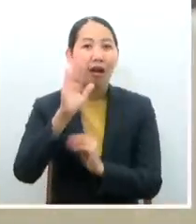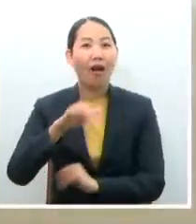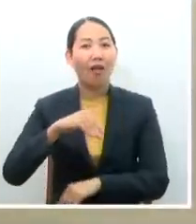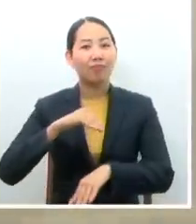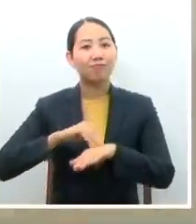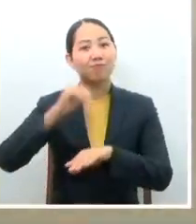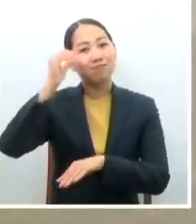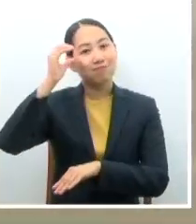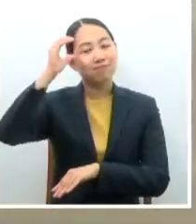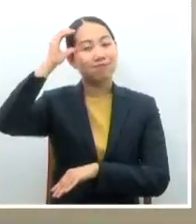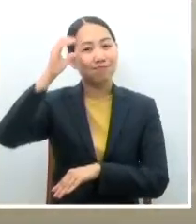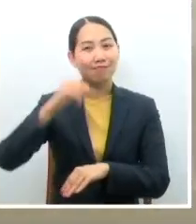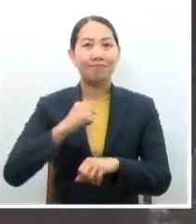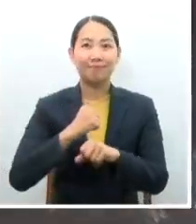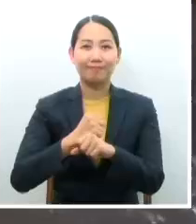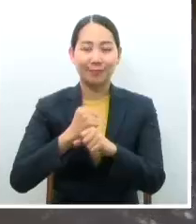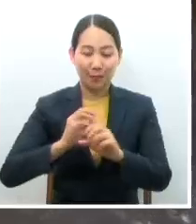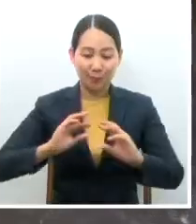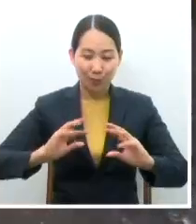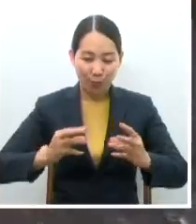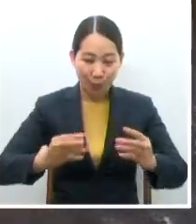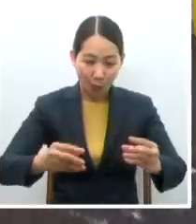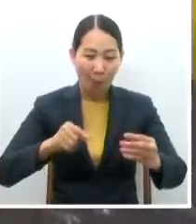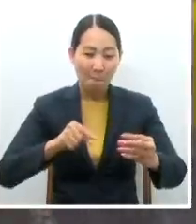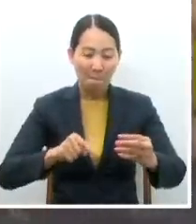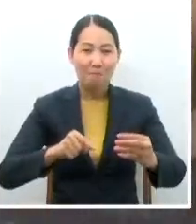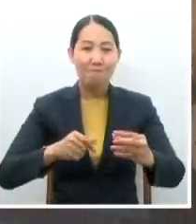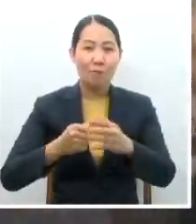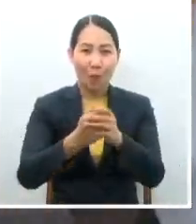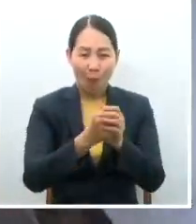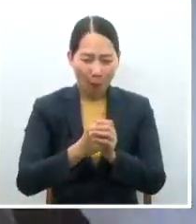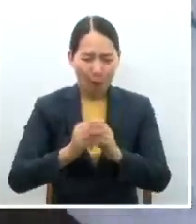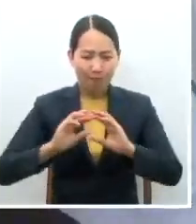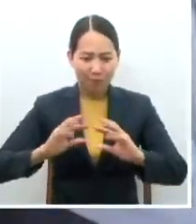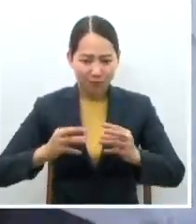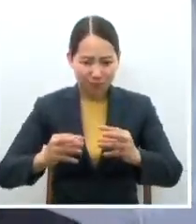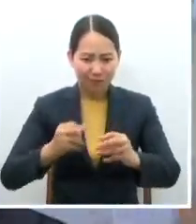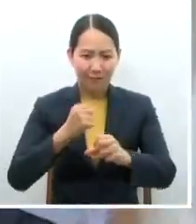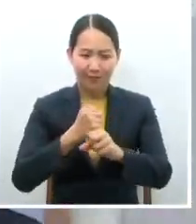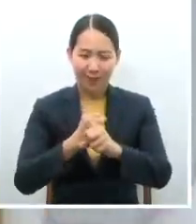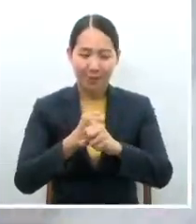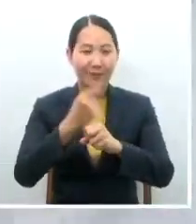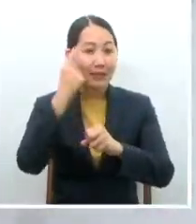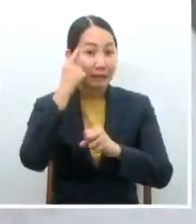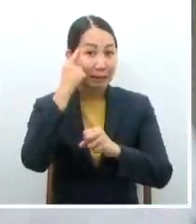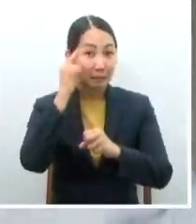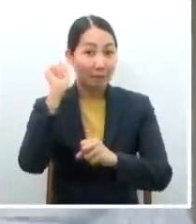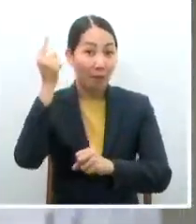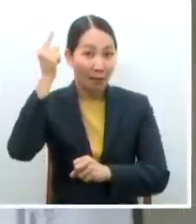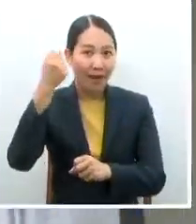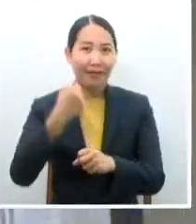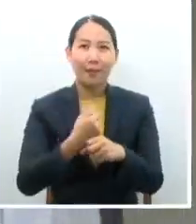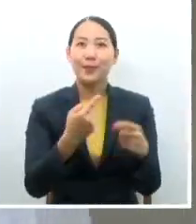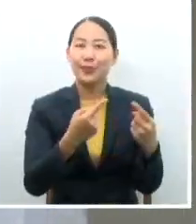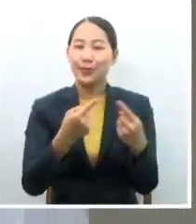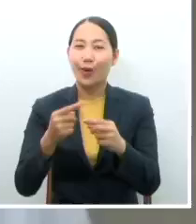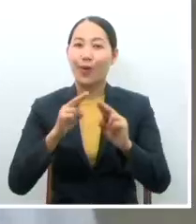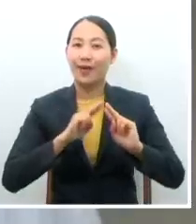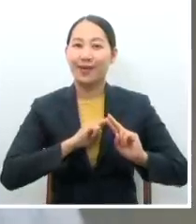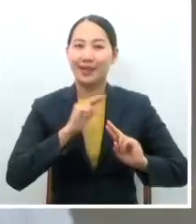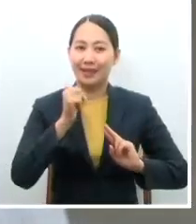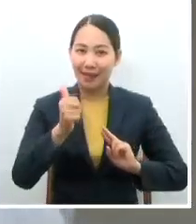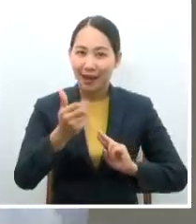ยการได้นำผลิตภัณฑ์นำกลับมาต่อยอดให้มีความทันสมัยมากขึ้นในเรื่องของรูปร่างที่แปลกใหม่และแพ็กเกจที่สวยงามและน่าสนใจมากกว่า